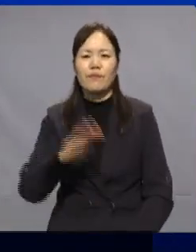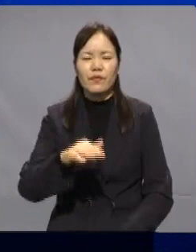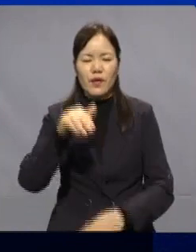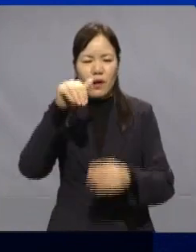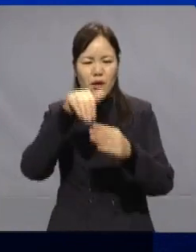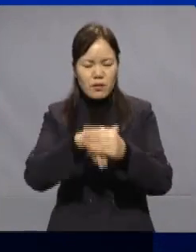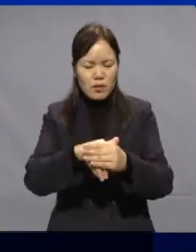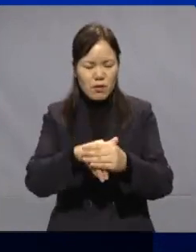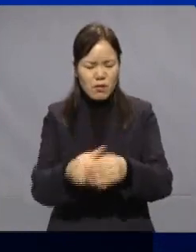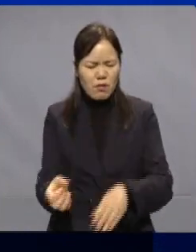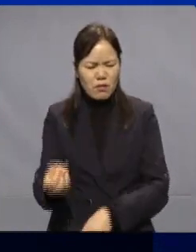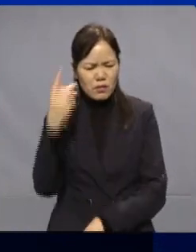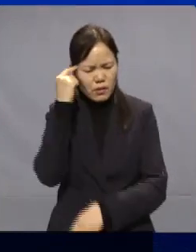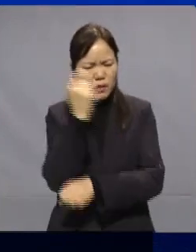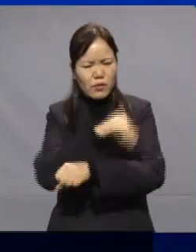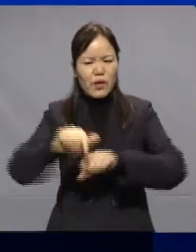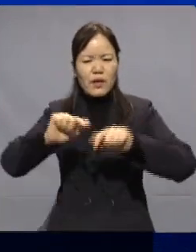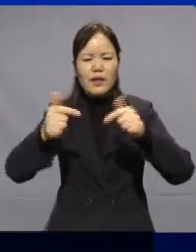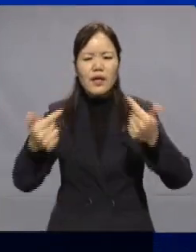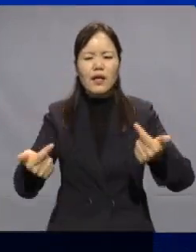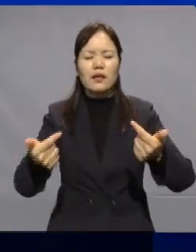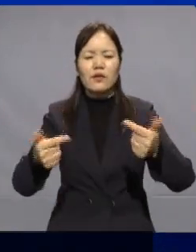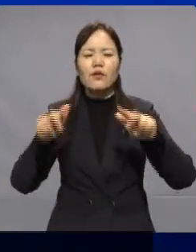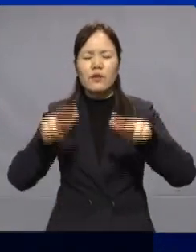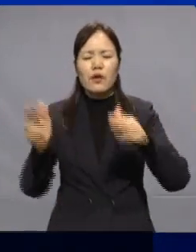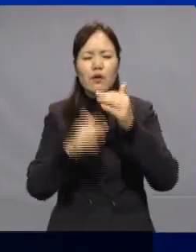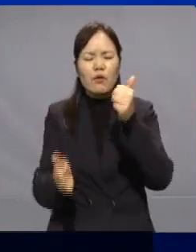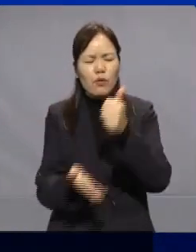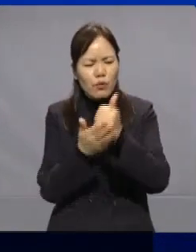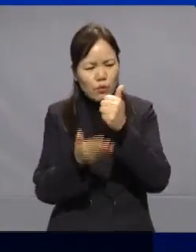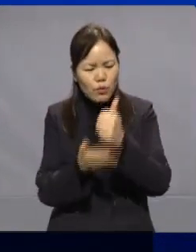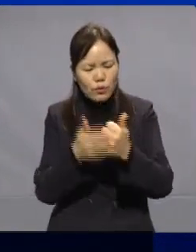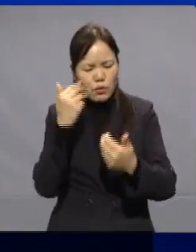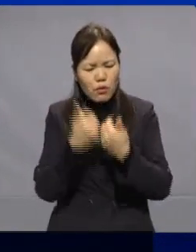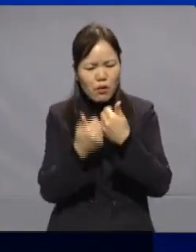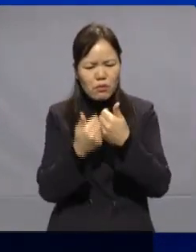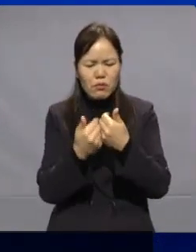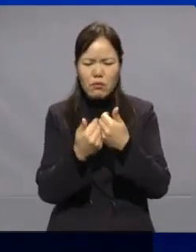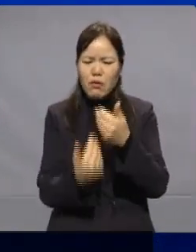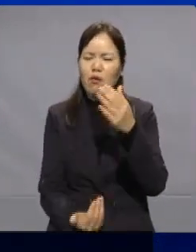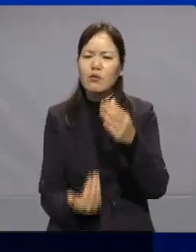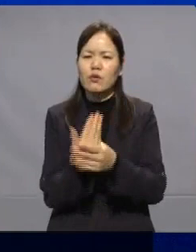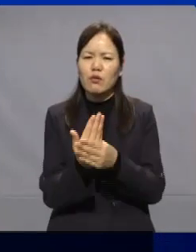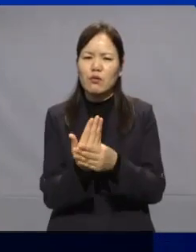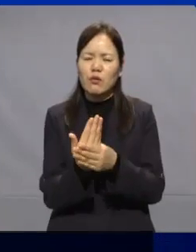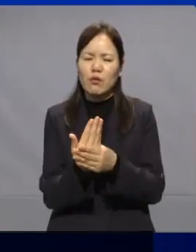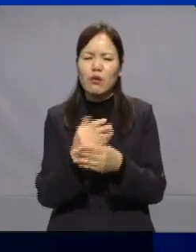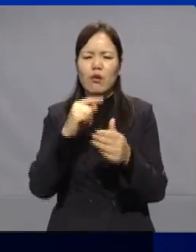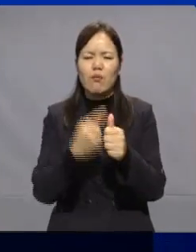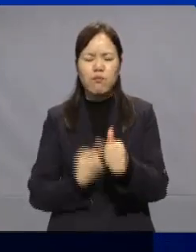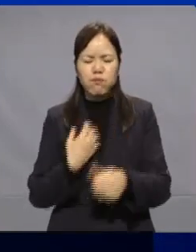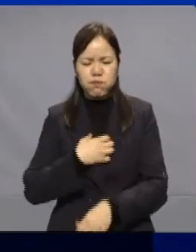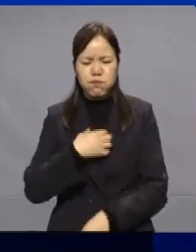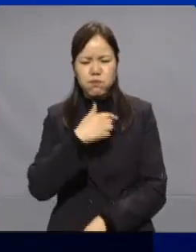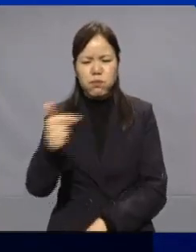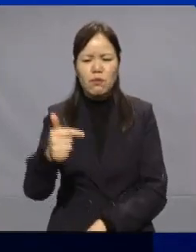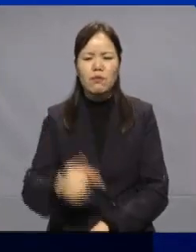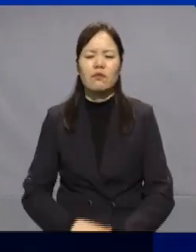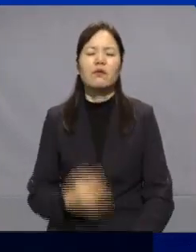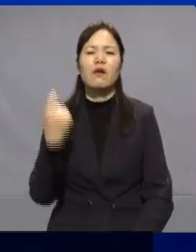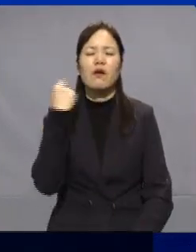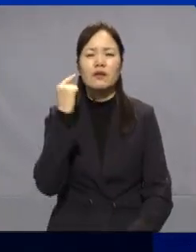총선 승리 전략보다는 벌써부터 하지도 않은 공천 갈등이 불거졌다는 점에서 참 무려도 큽니다 어제